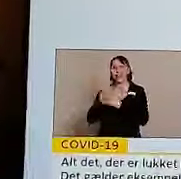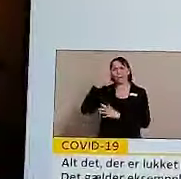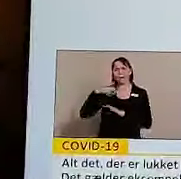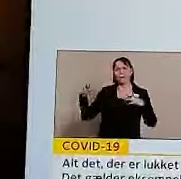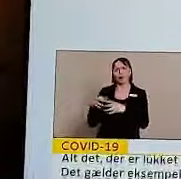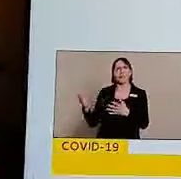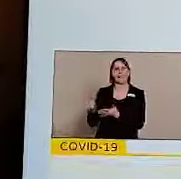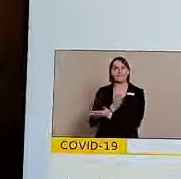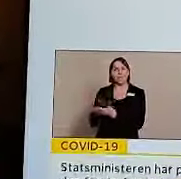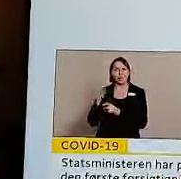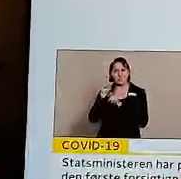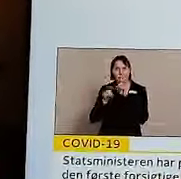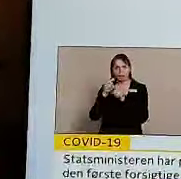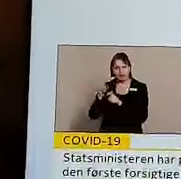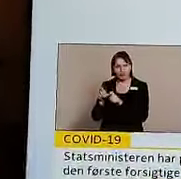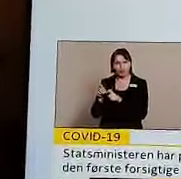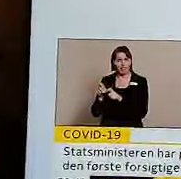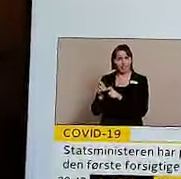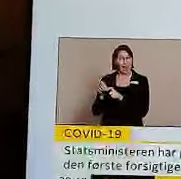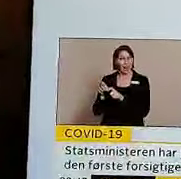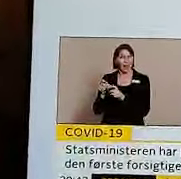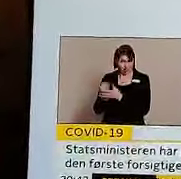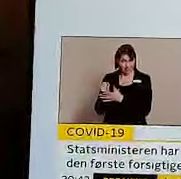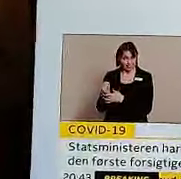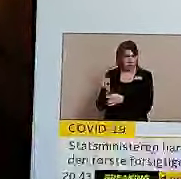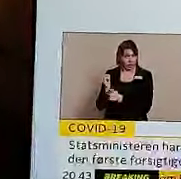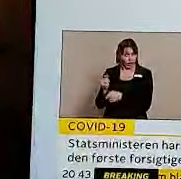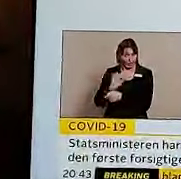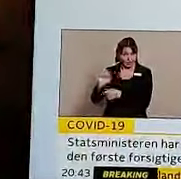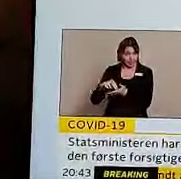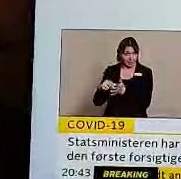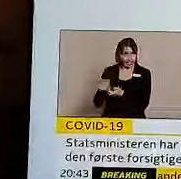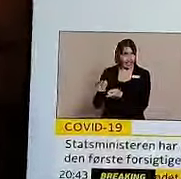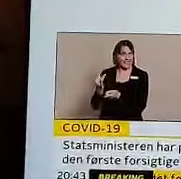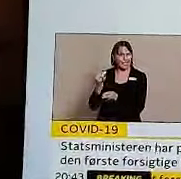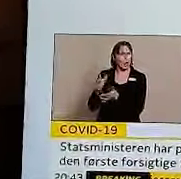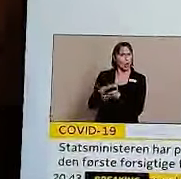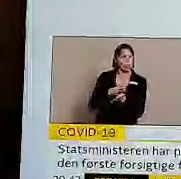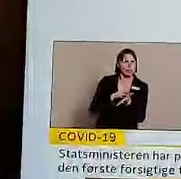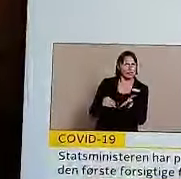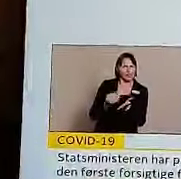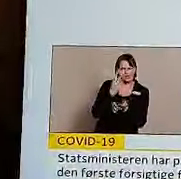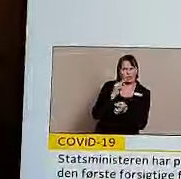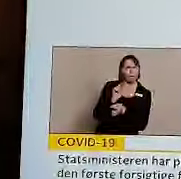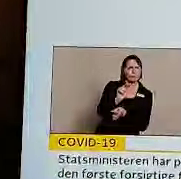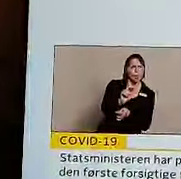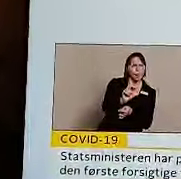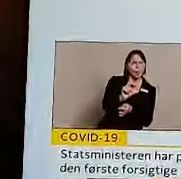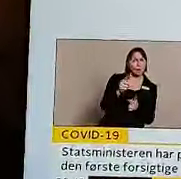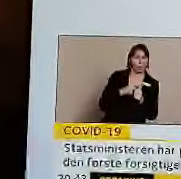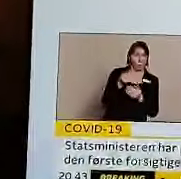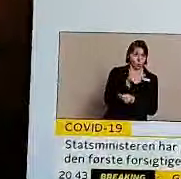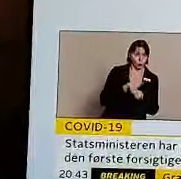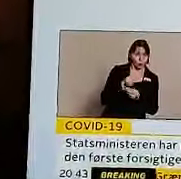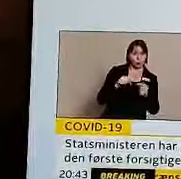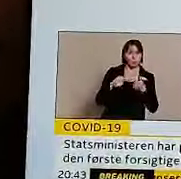Befolkningen er blevet smittet, og hvis det er tilfældet, hvad er det så for nogle konsekvenser, vi kan se ind i, både økonomisk, men jo sådan